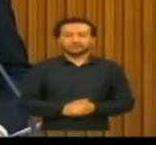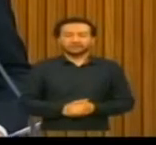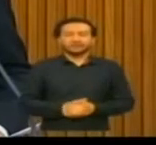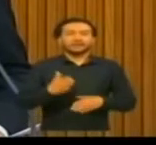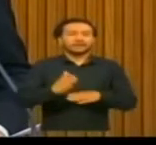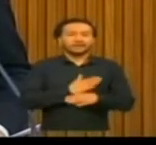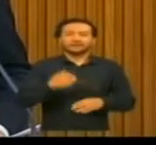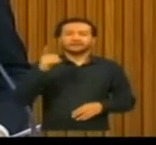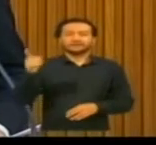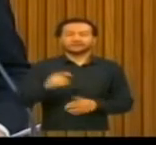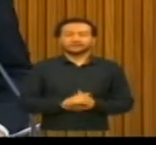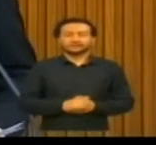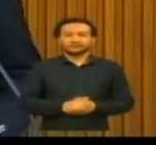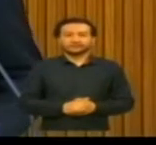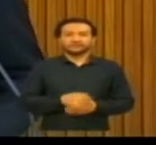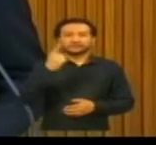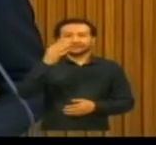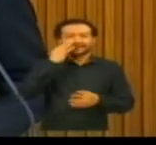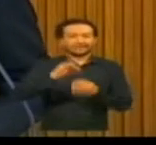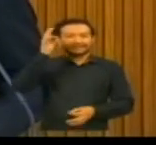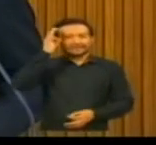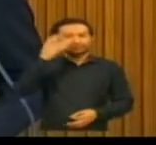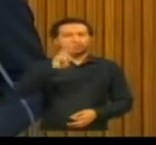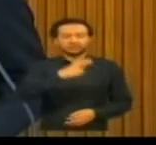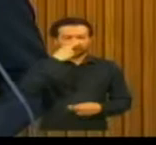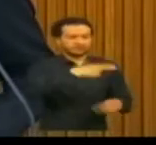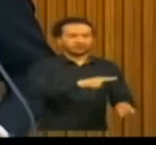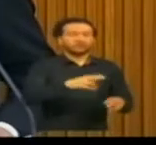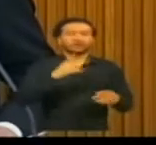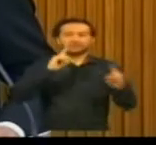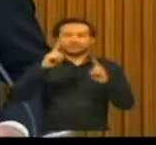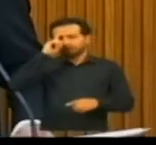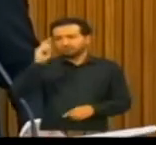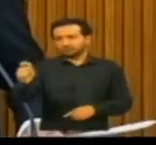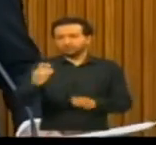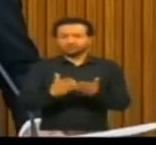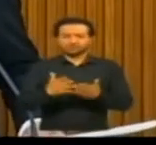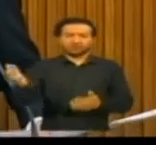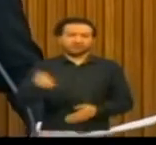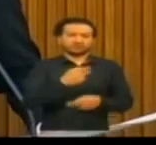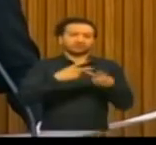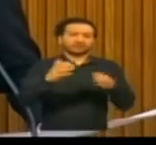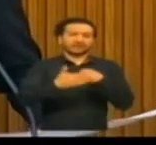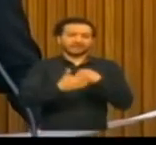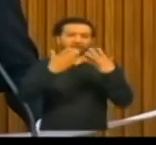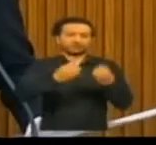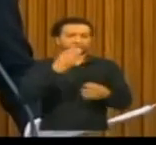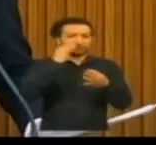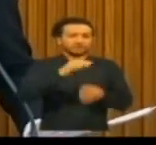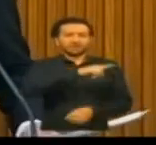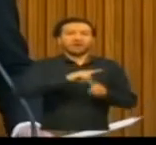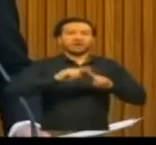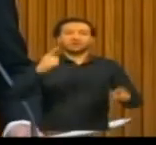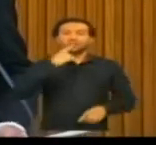Neden bir bilim insanını ölüme terk ediyorsunuz? Mahkemeye başvurmuş, pasaportunu alacak. Tedavi olacak mı insan? Hayır